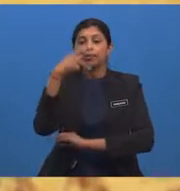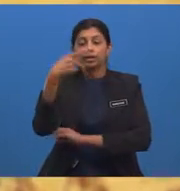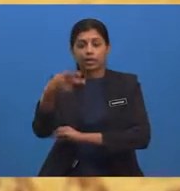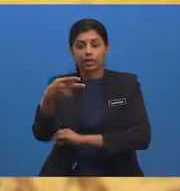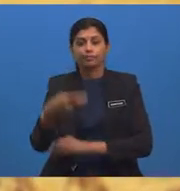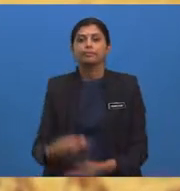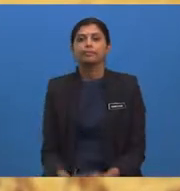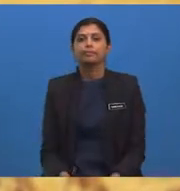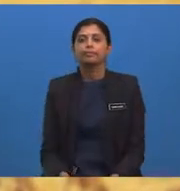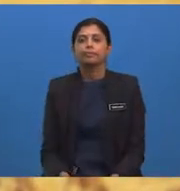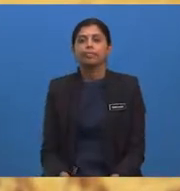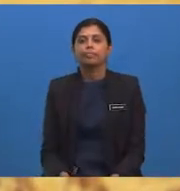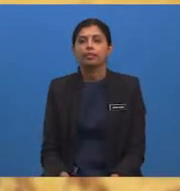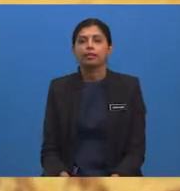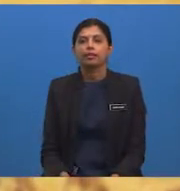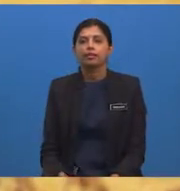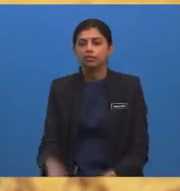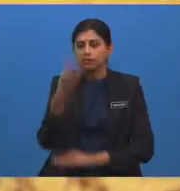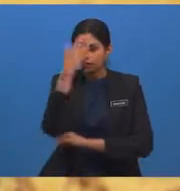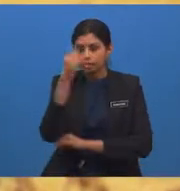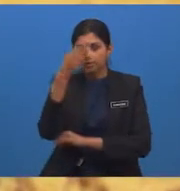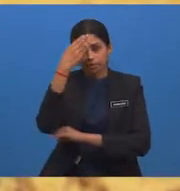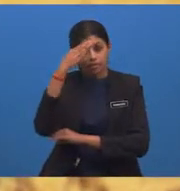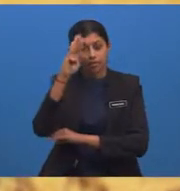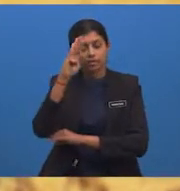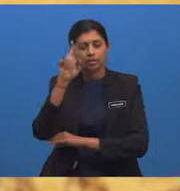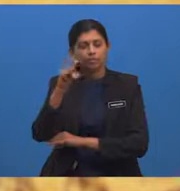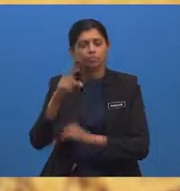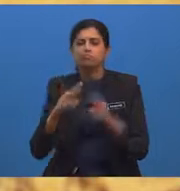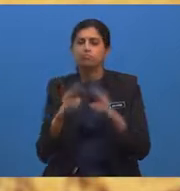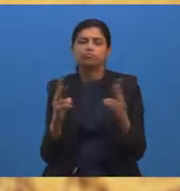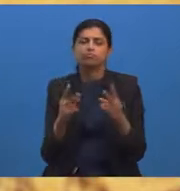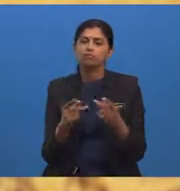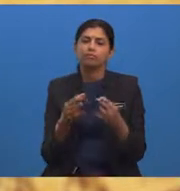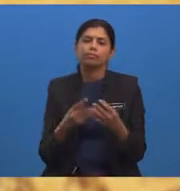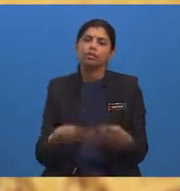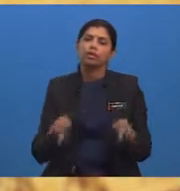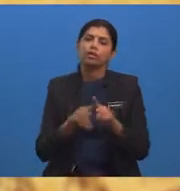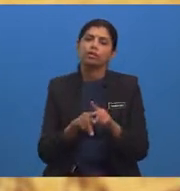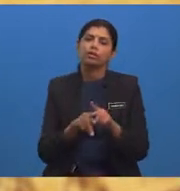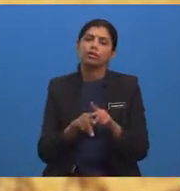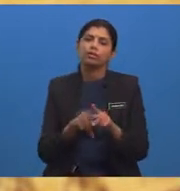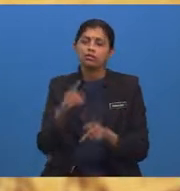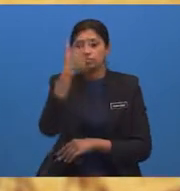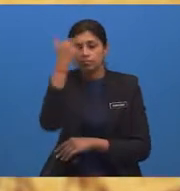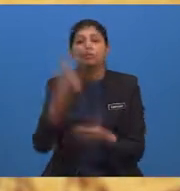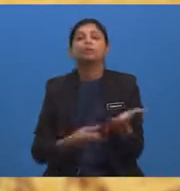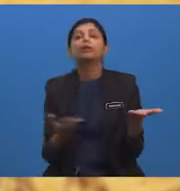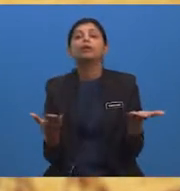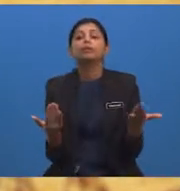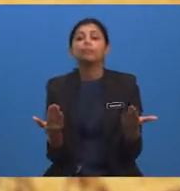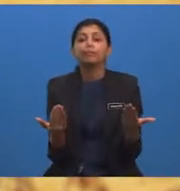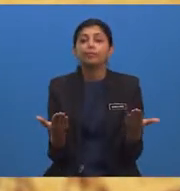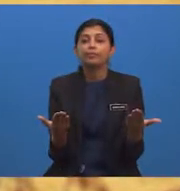Murid-murid, mengapa kebijaksanaan pemerintah sangat penting? Boleh bagi satu sebab kepada cikgu?